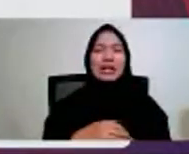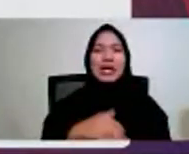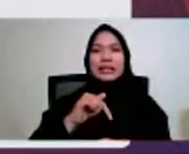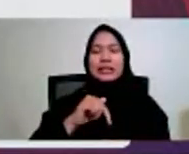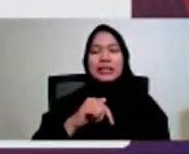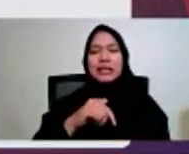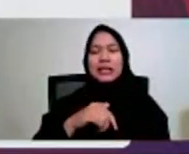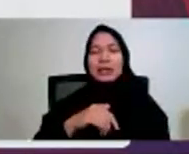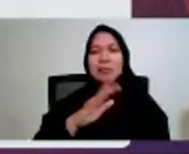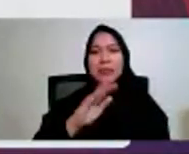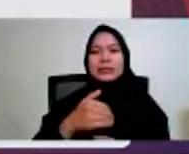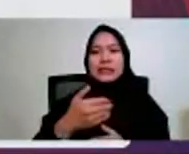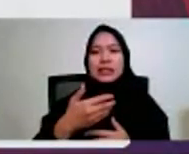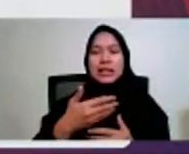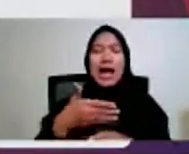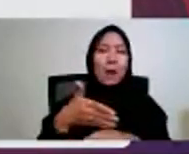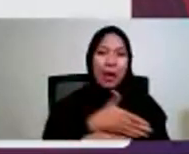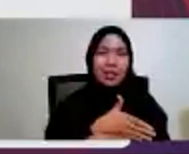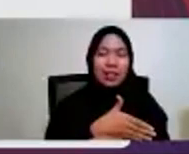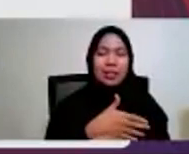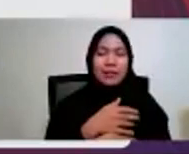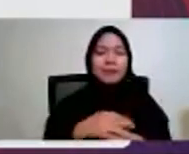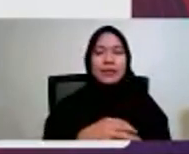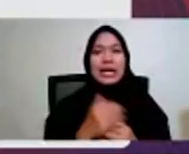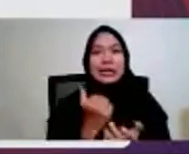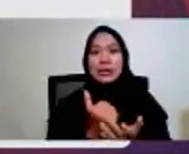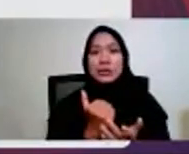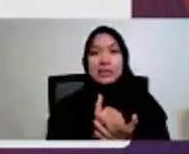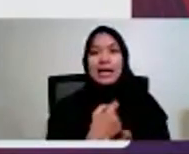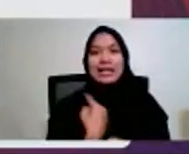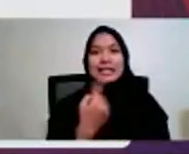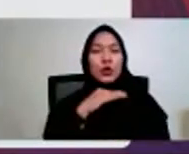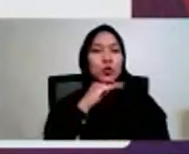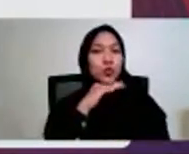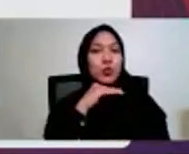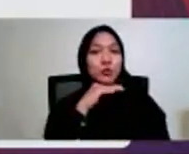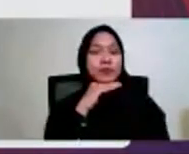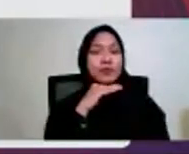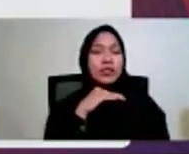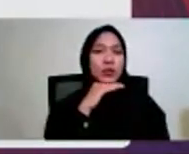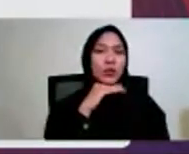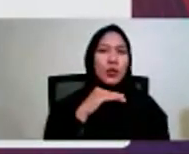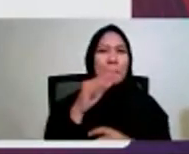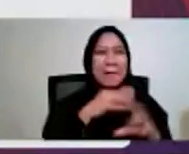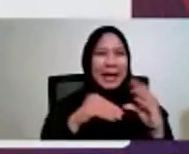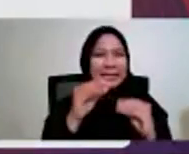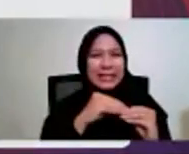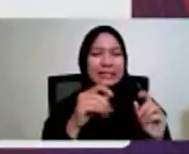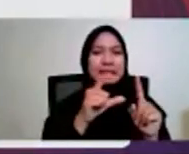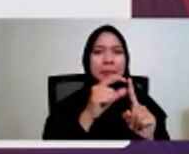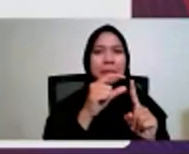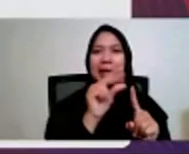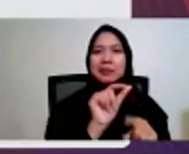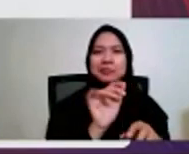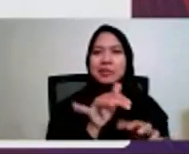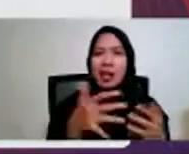juga masih masih tahap-tahap awal dan percaya kita tunggu saja pembahasan di DPR